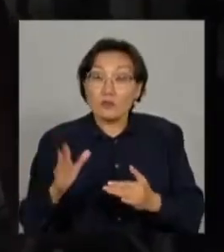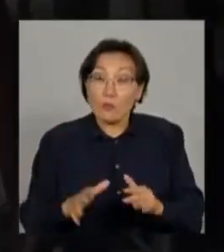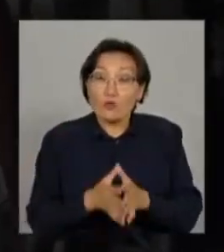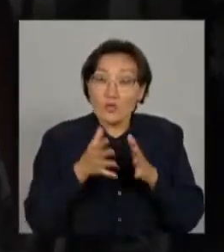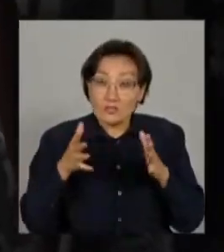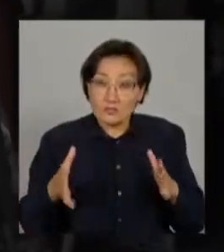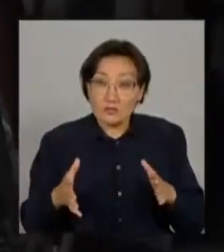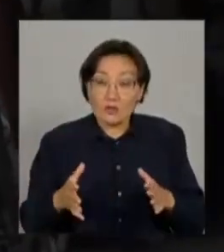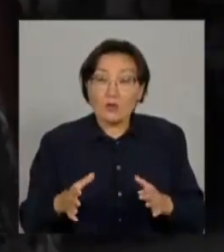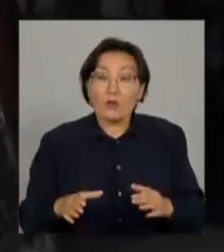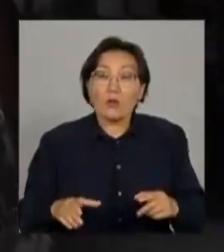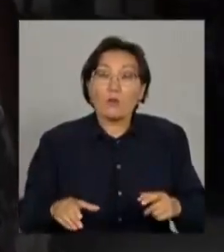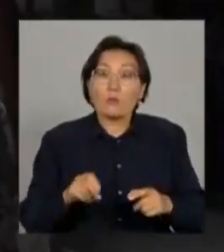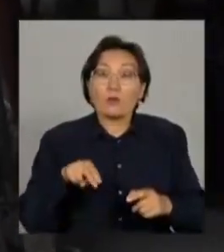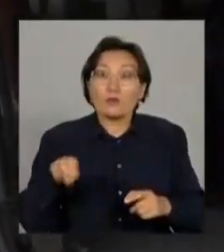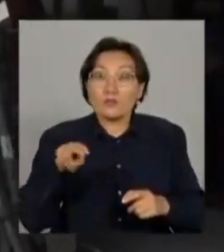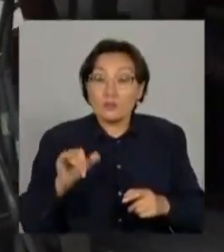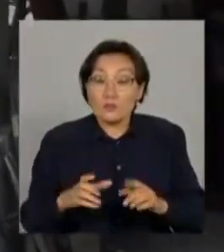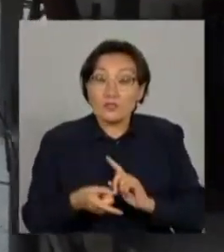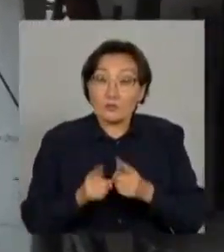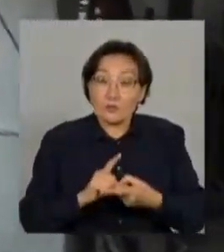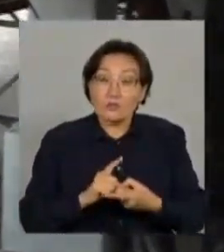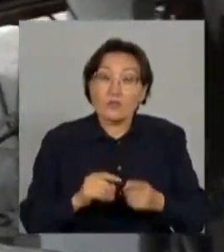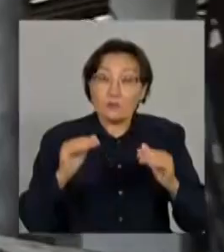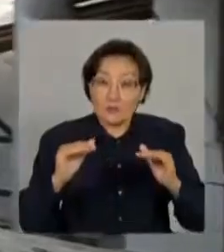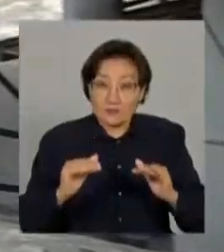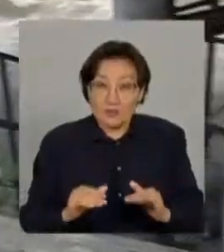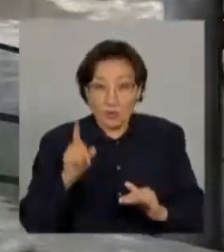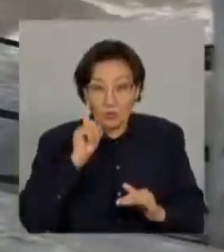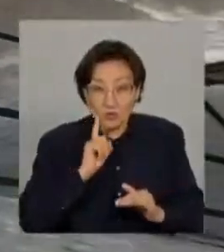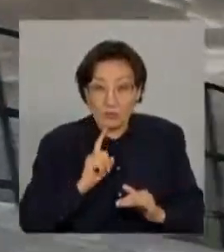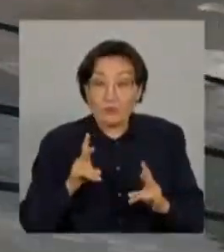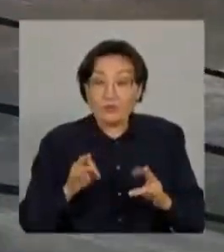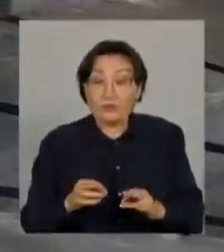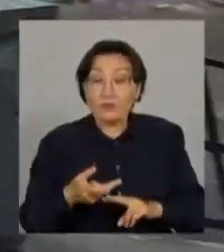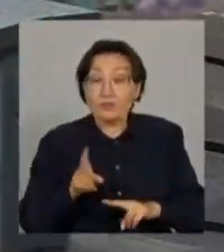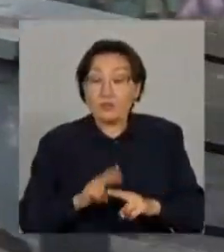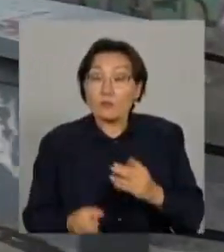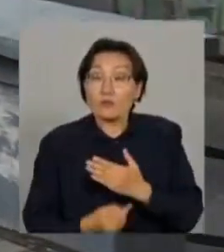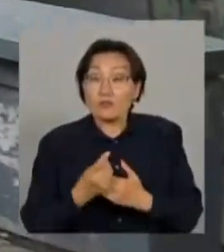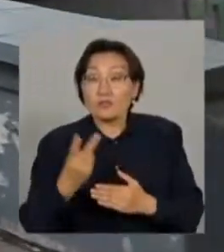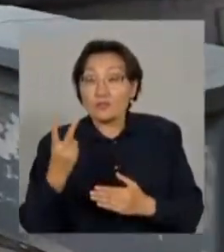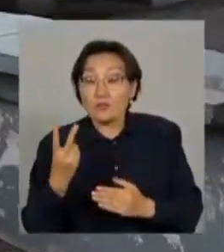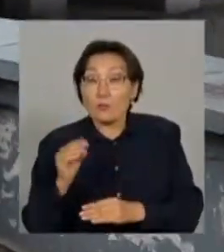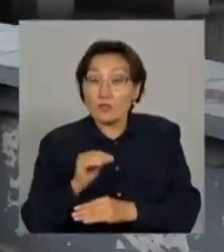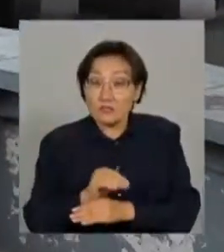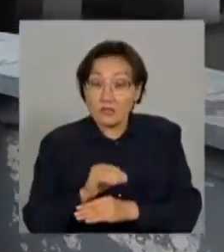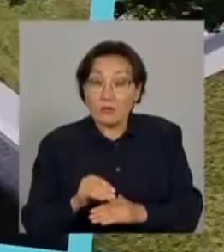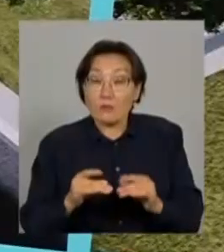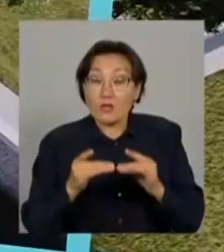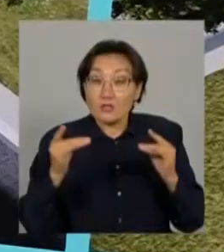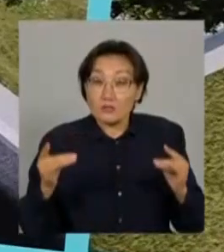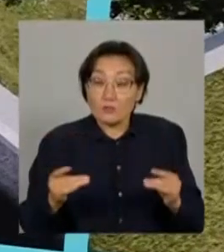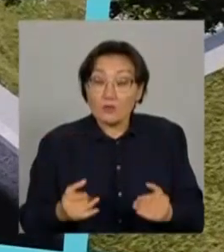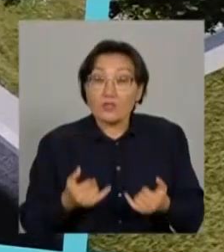расширен, а крутой пандус заменен на более низкий и удобный. Одновременно с этим появятся 2 дополнительных моста